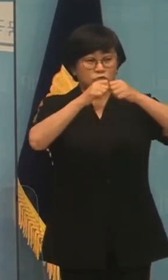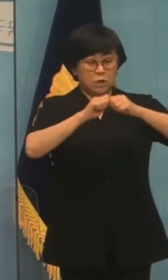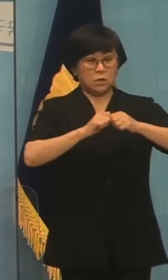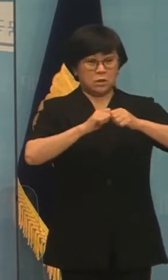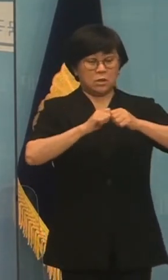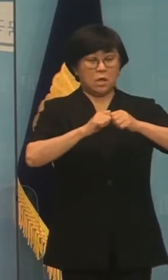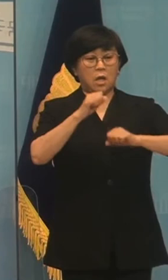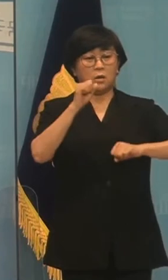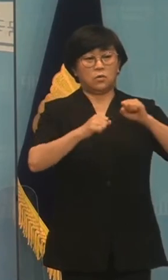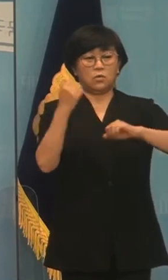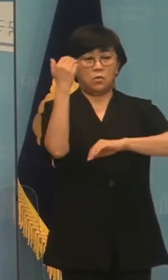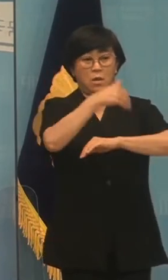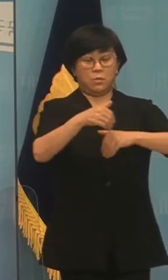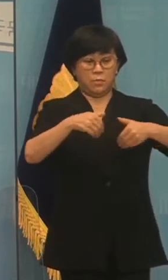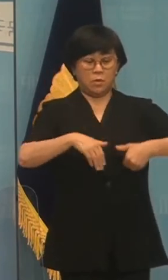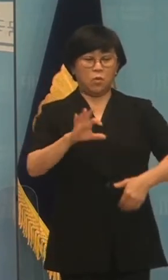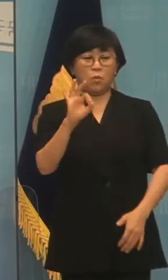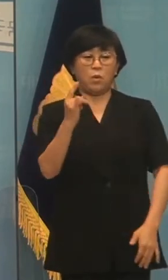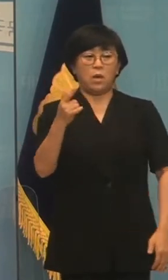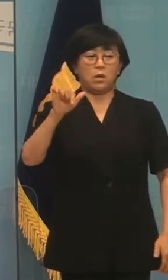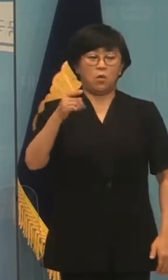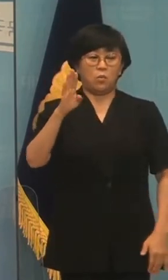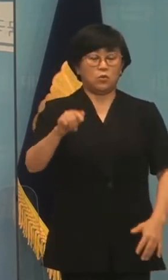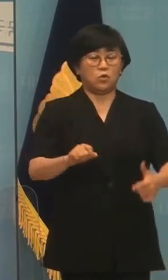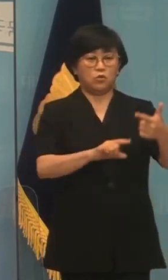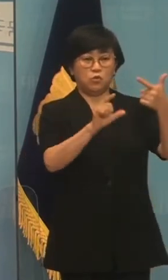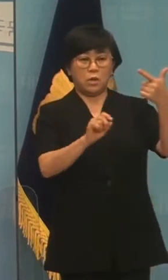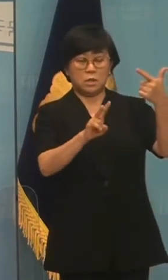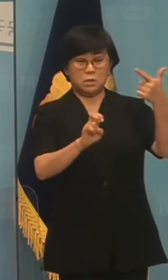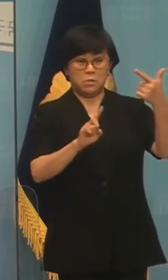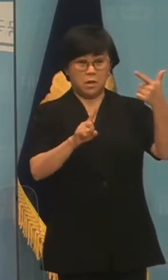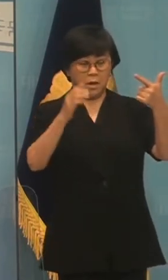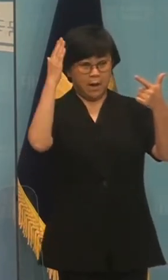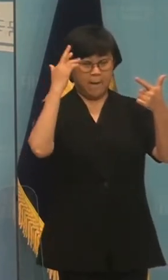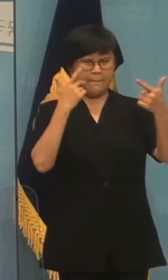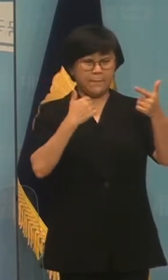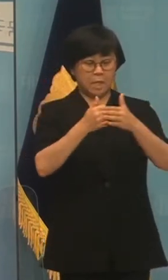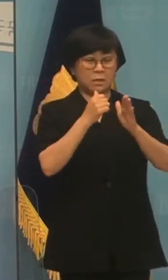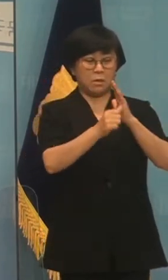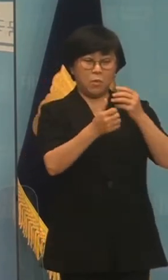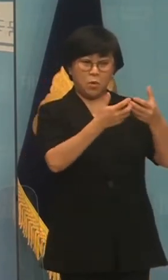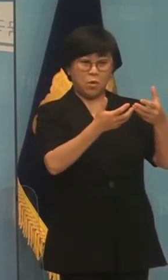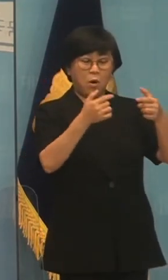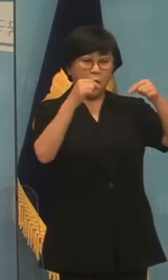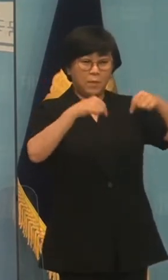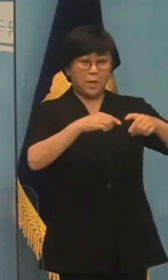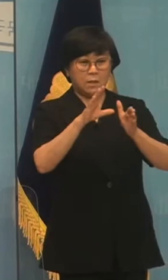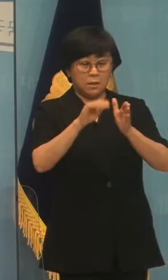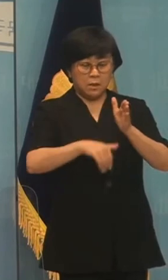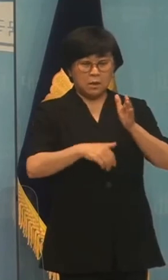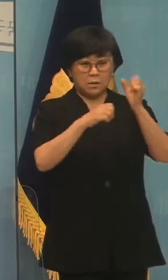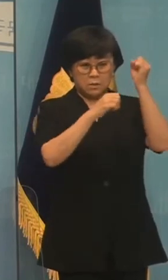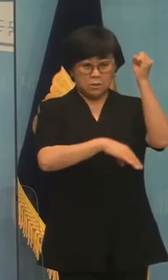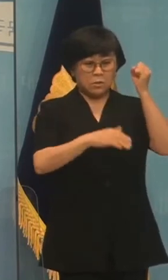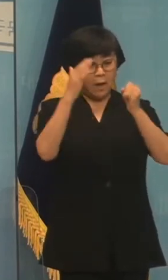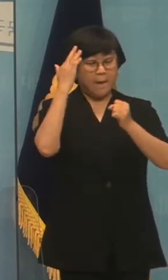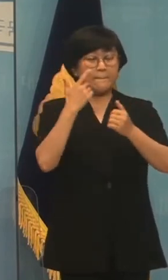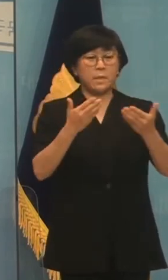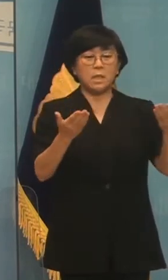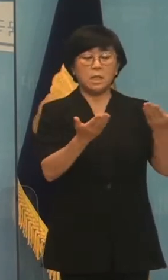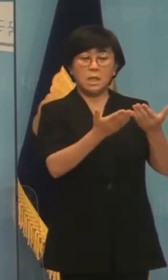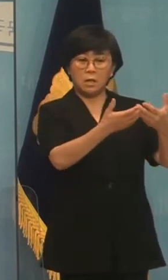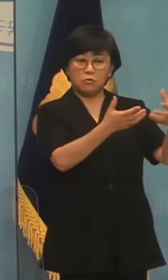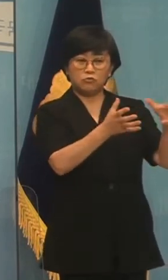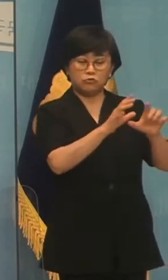합니다. 외교부는 어제 6월 21일 한미 북핵 수석 대표 협의 시 기존 한미